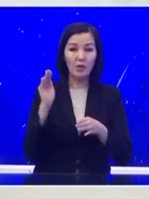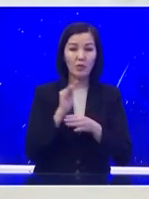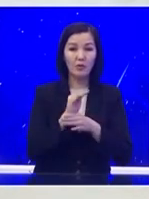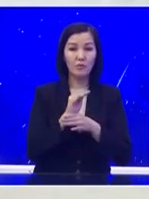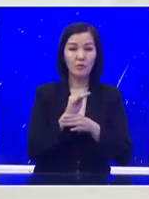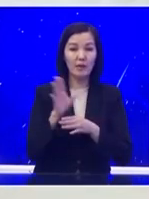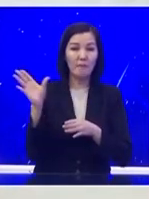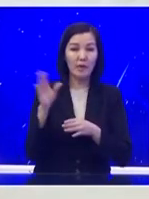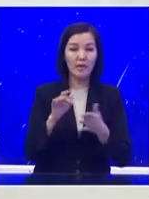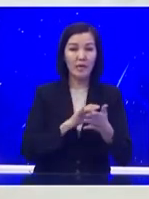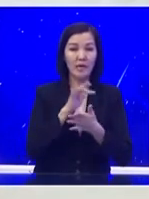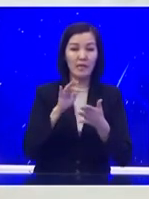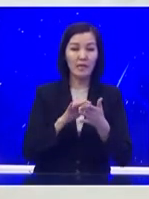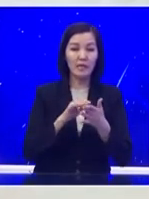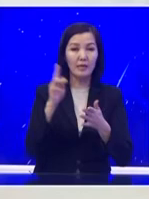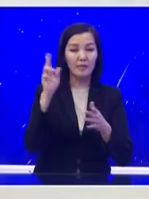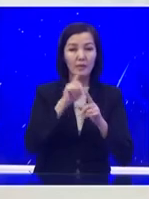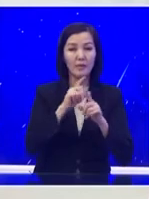бүкіл қаланың орта мектеп